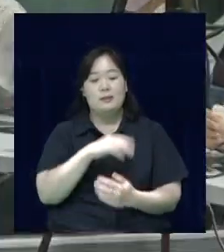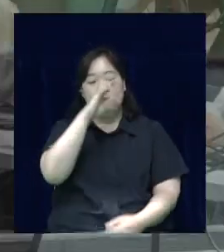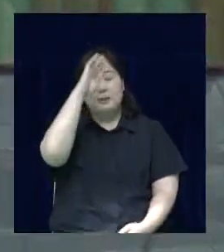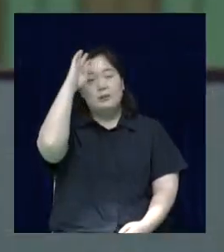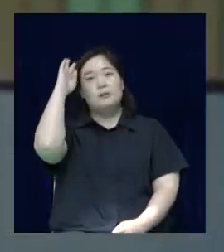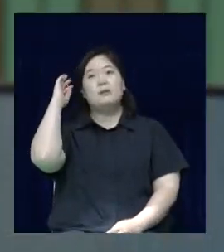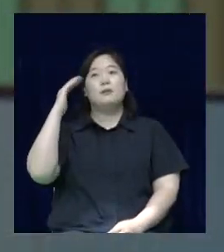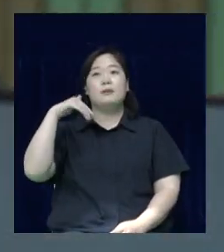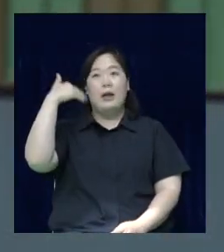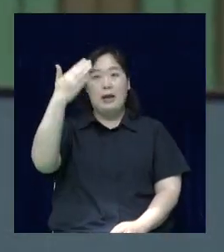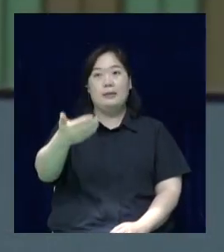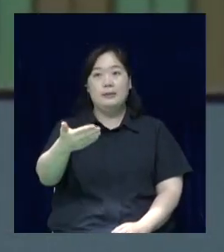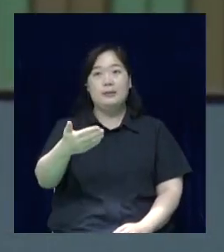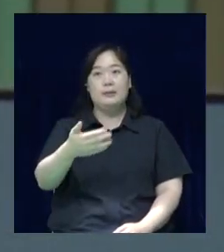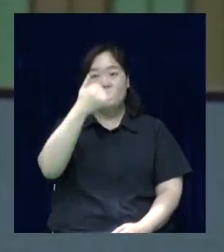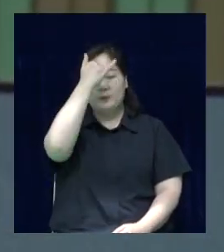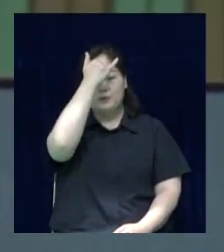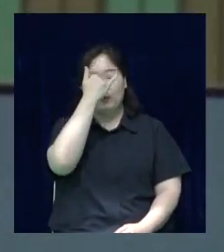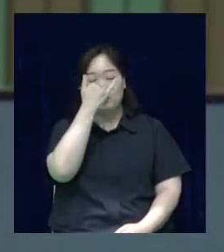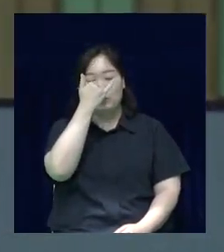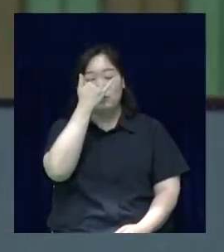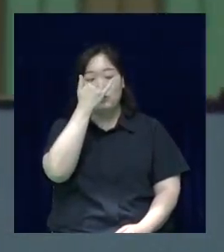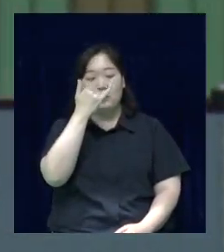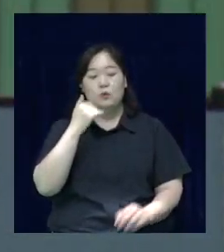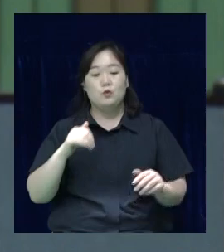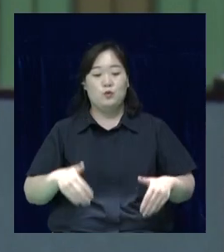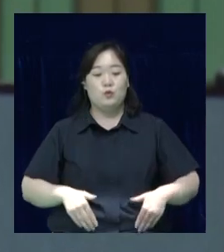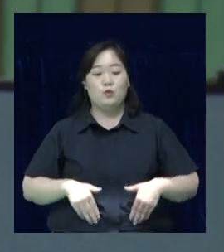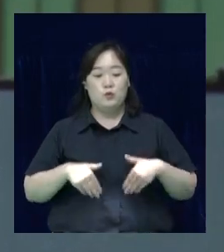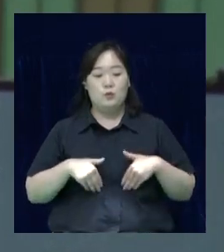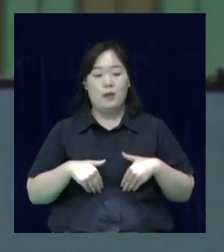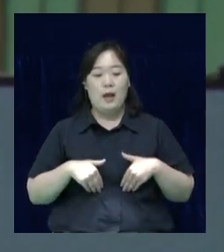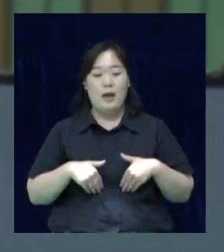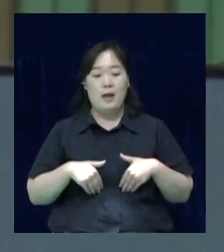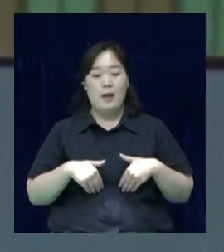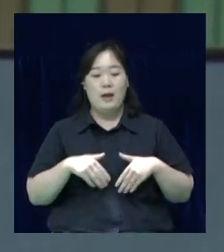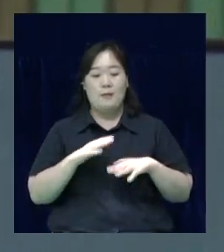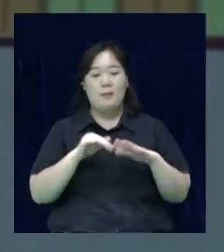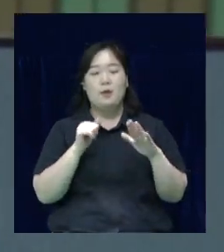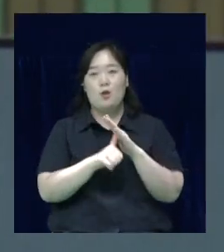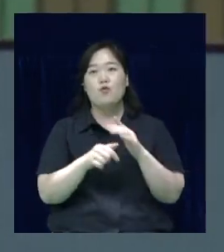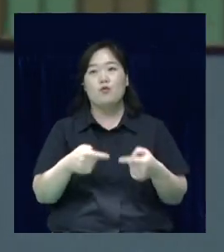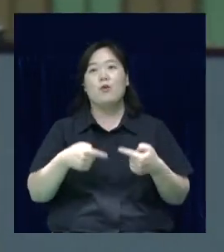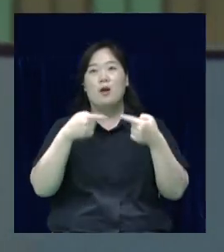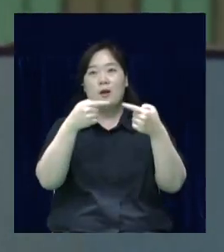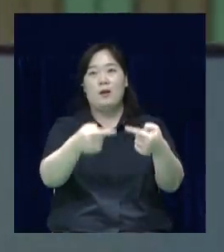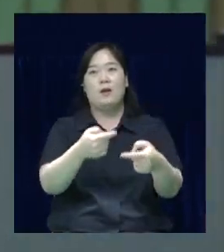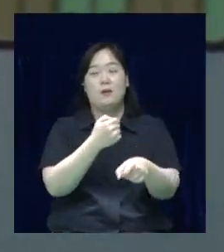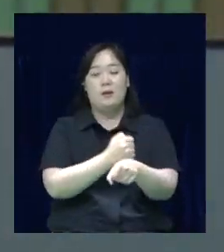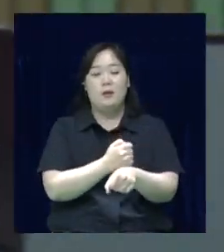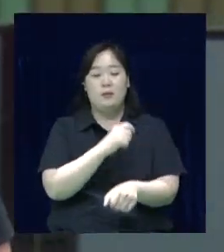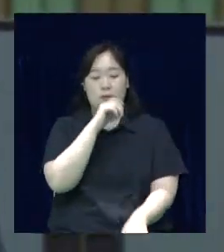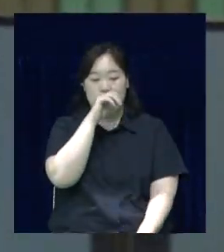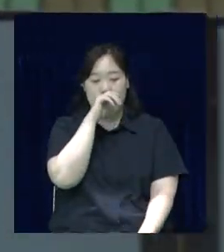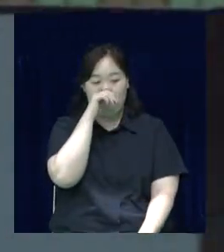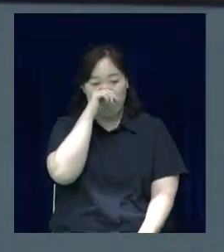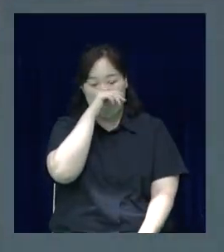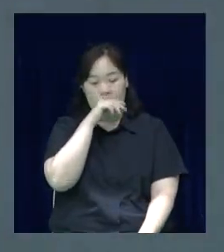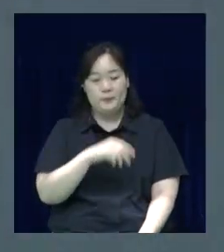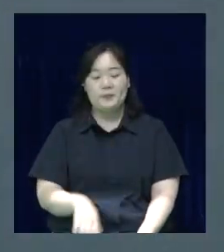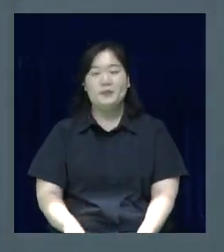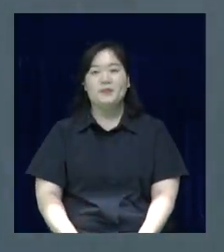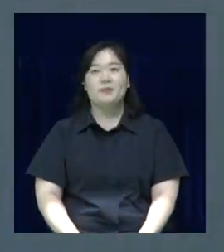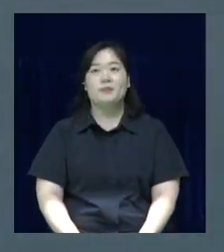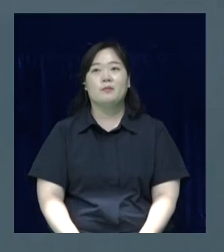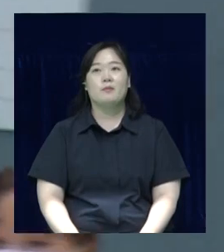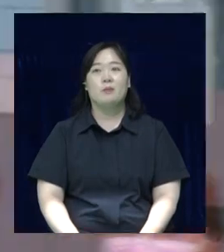자, 이어서 이제 충남 소속 조은호 선수가 이제 1차 시도를 이어가게 했습니다.